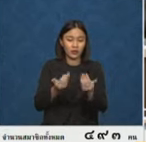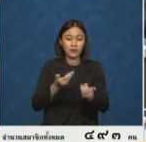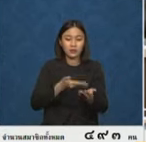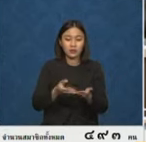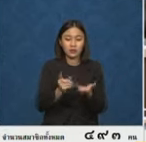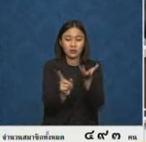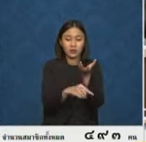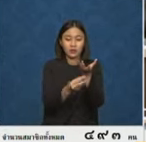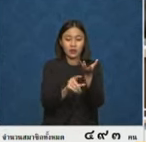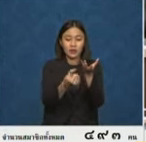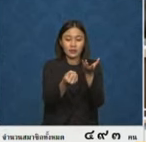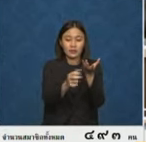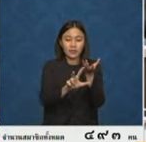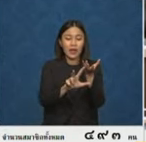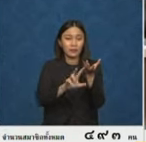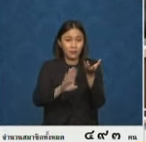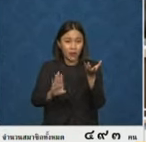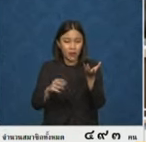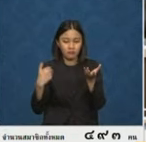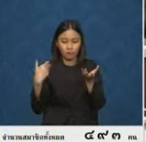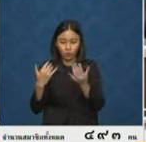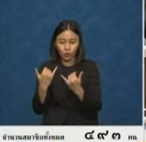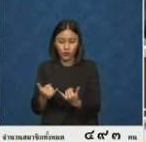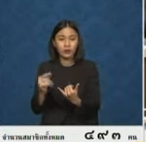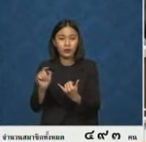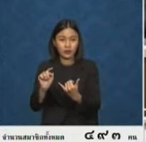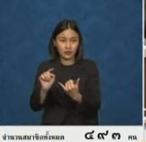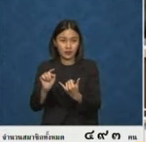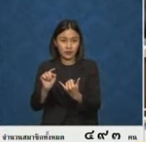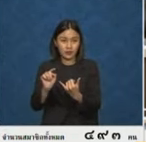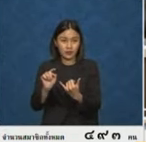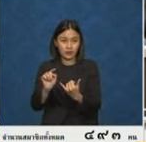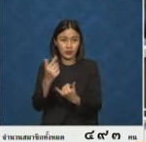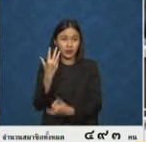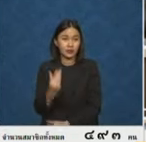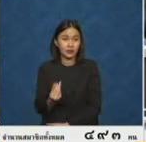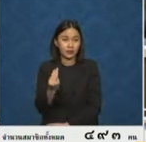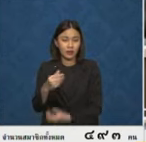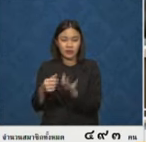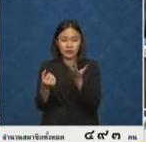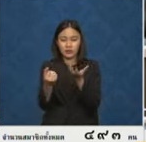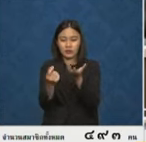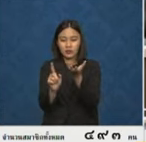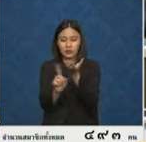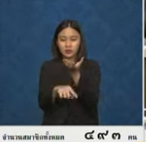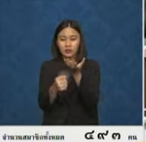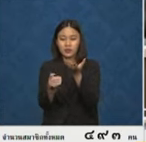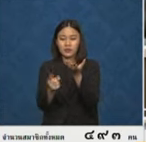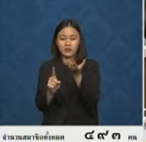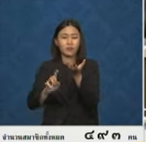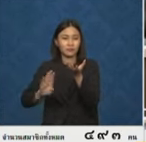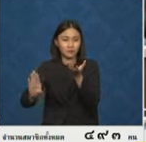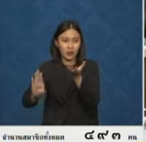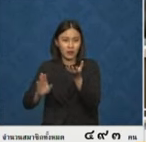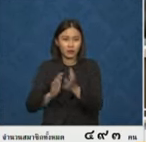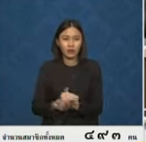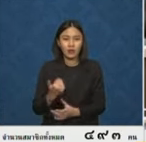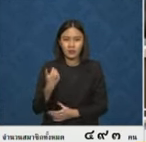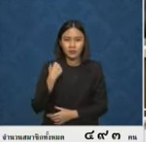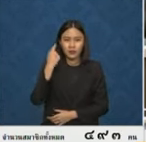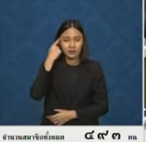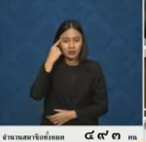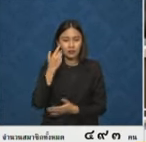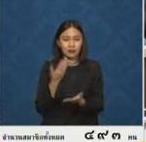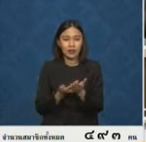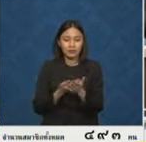กิโลกรัมละ 13บาทมาวันนี้ท่านประธานครับราคาเข้าเปลือกอยู่ที่ 11บาทต่อกิโลกรัมแล้วก็มีแนวโน้มที่